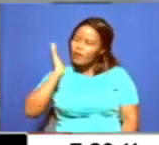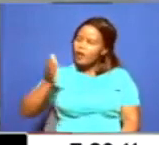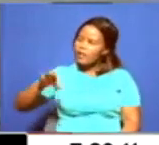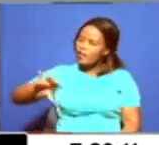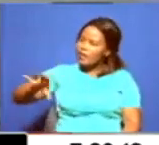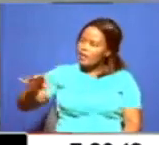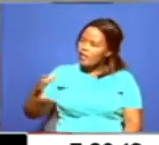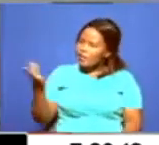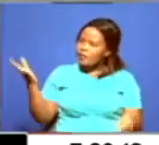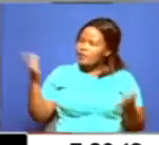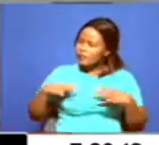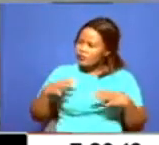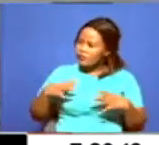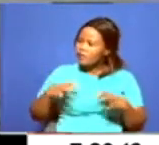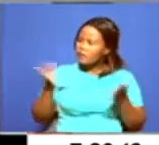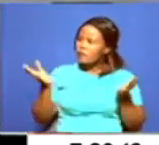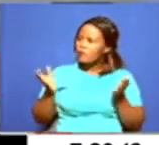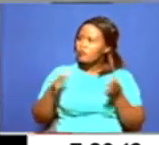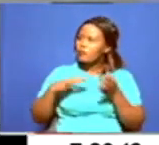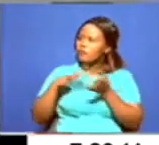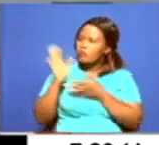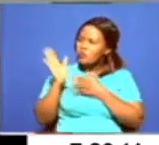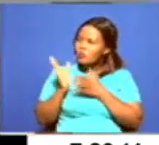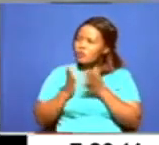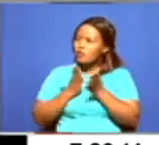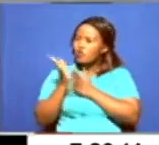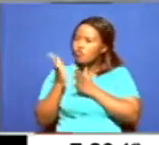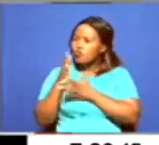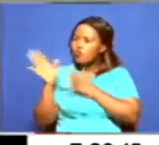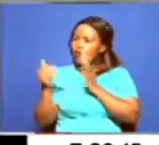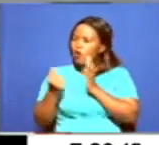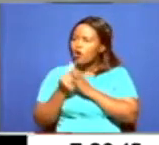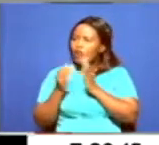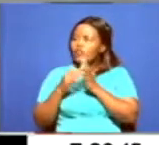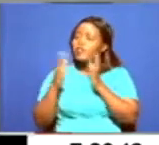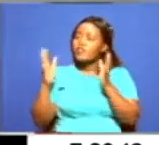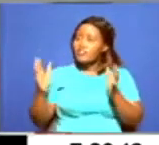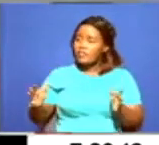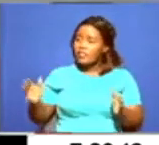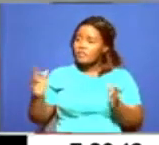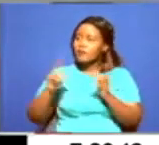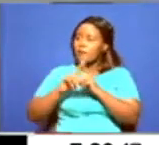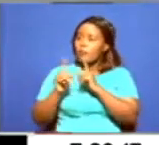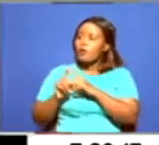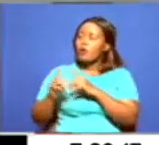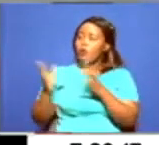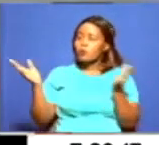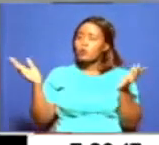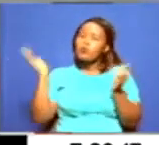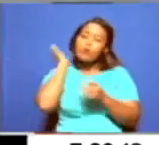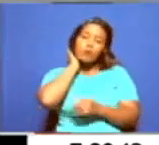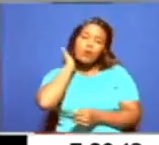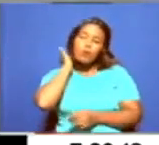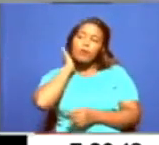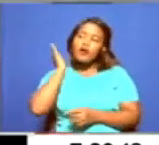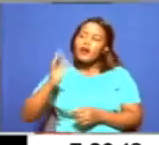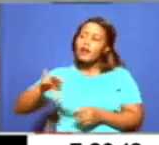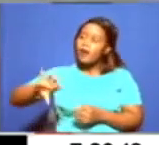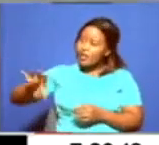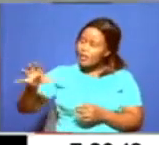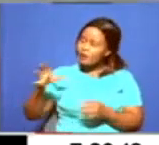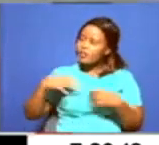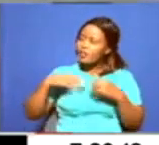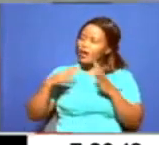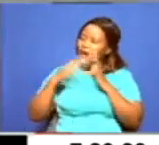yanatizamwa sana, hususan kupitia wale viongozi wao. Unajua tena Murang'a imetoa viongozi ambao wanafahamika kwa mambo mengi